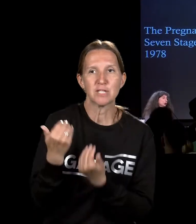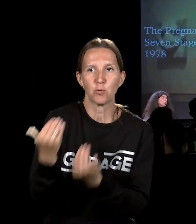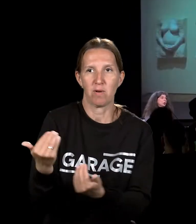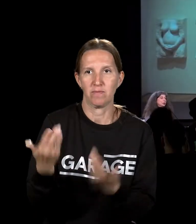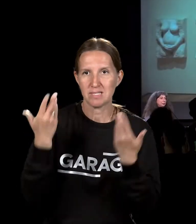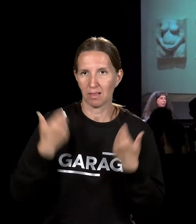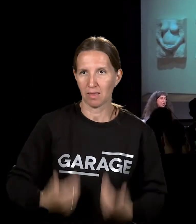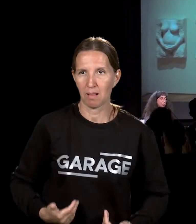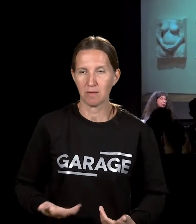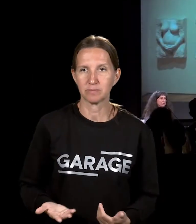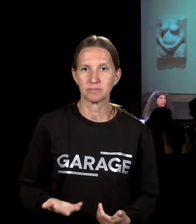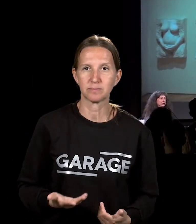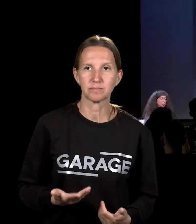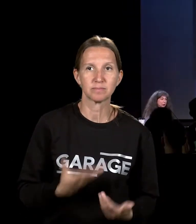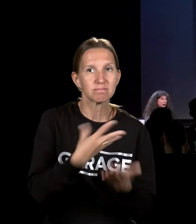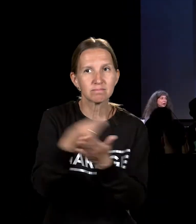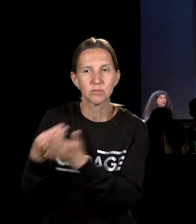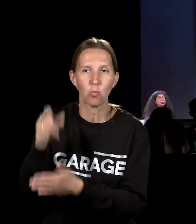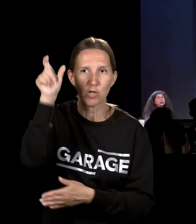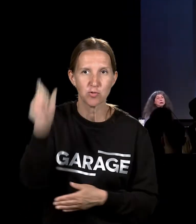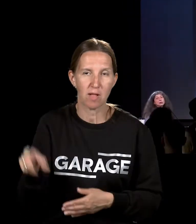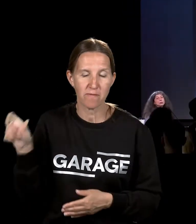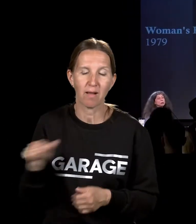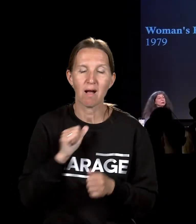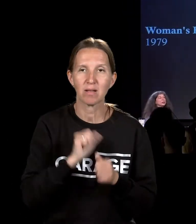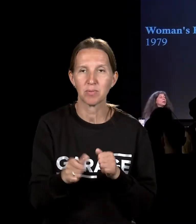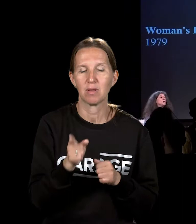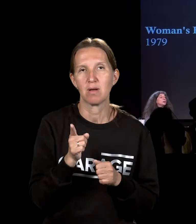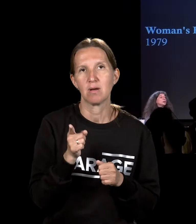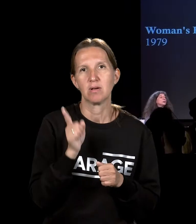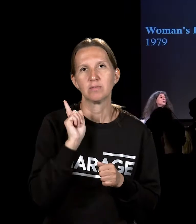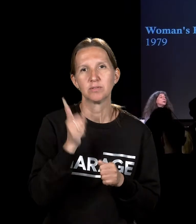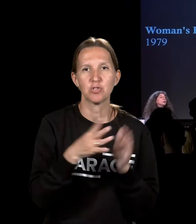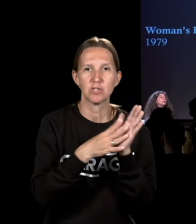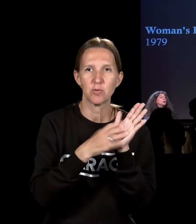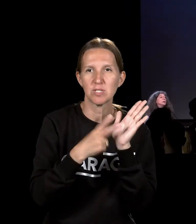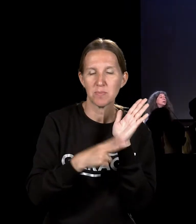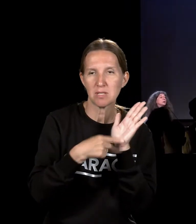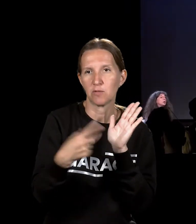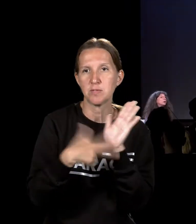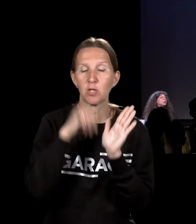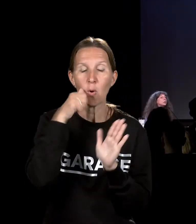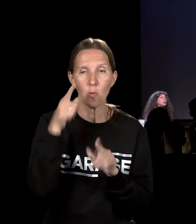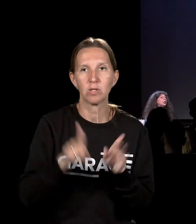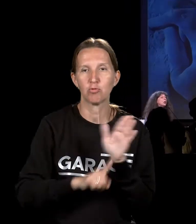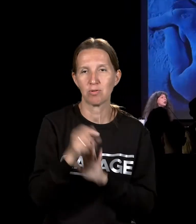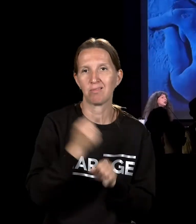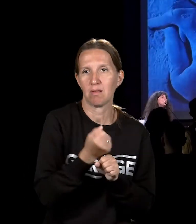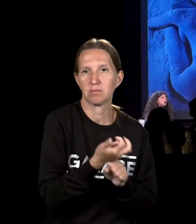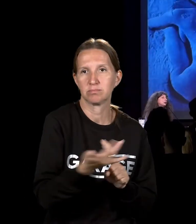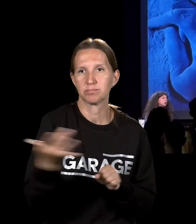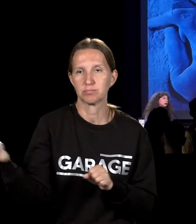которое в 70-е годы, 80-е сигл развивают в этой самой серии фрагментов.